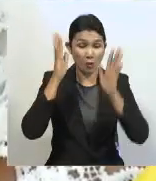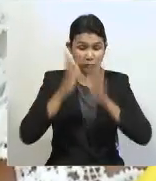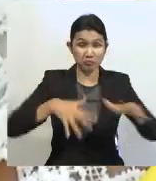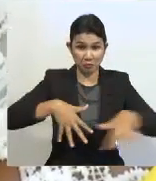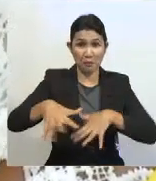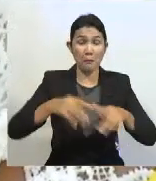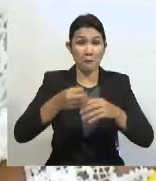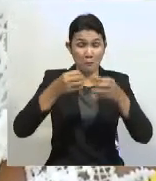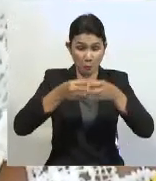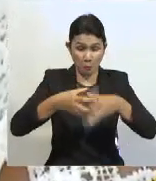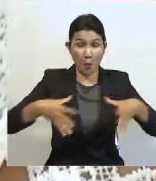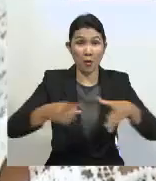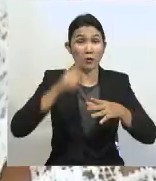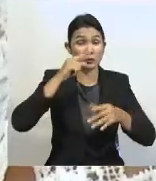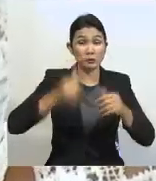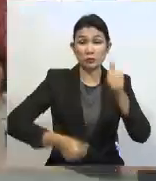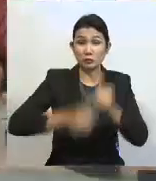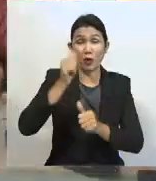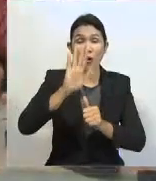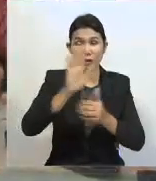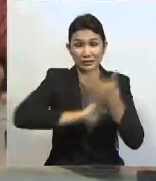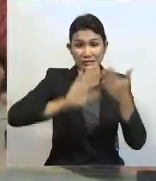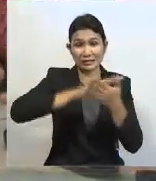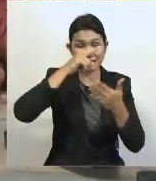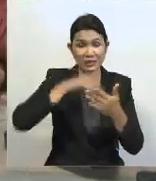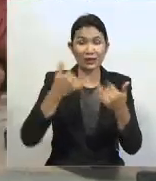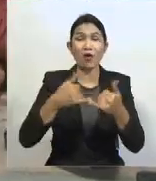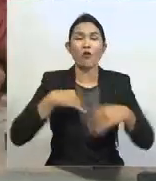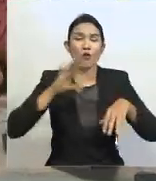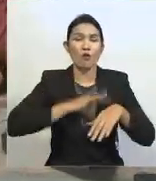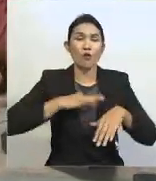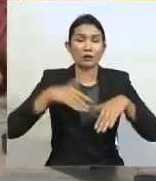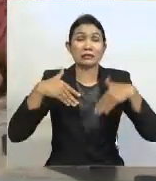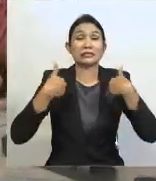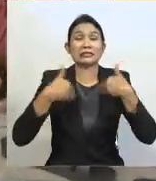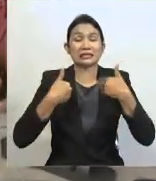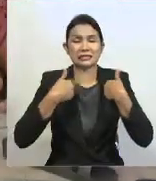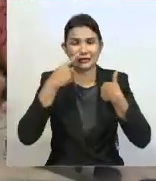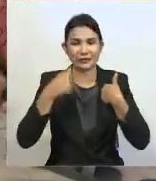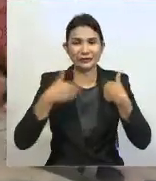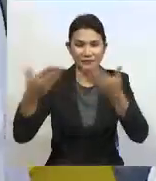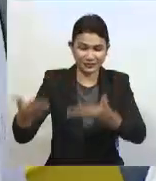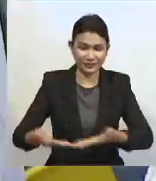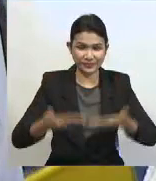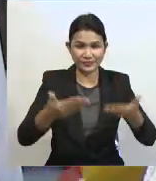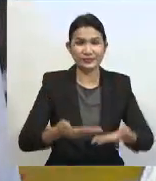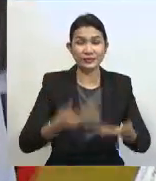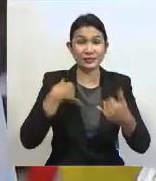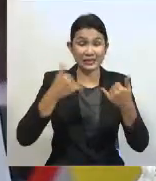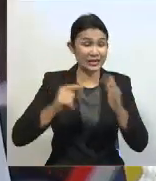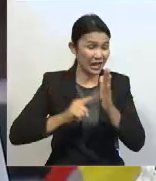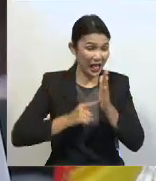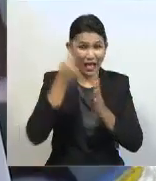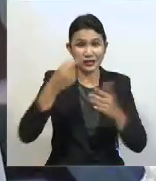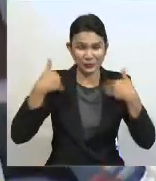ทศไทยต่างก็รู้สึกตื่นเต้นดีใจนะคะที่ในวันนี้จะมีโอกาสได้รับเสด็จสมเด็จพระสันตะปาปาฟรังซิสเป็นครั้งแรก